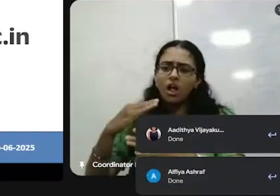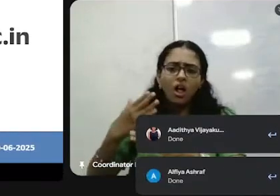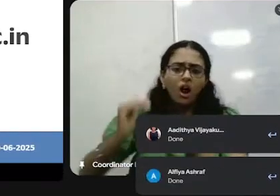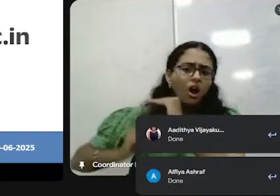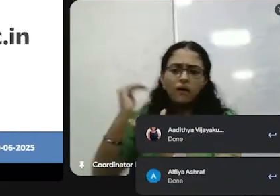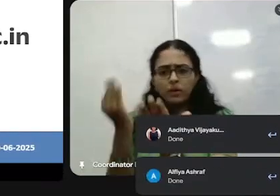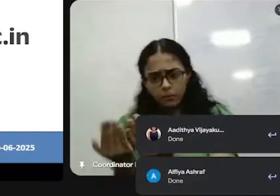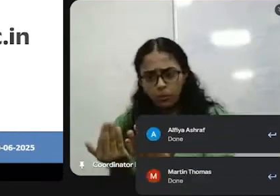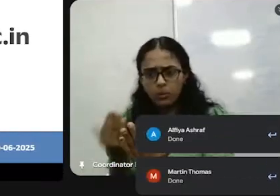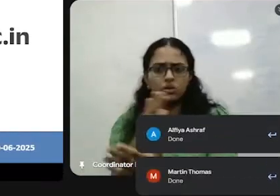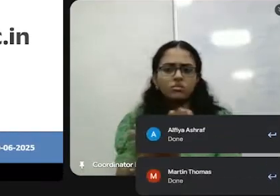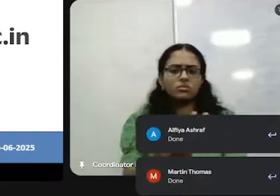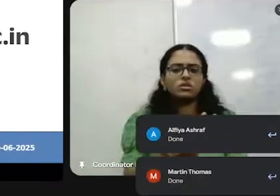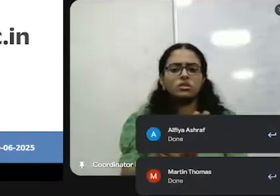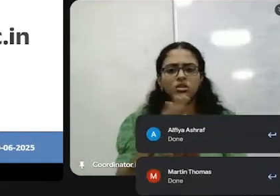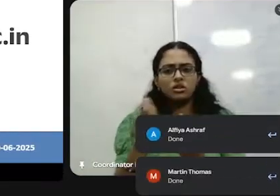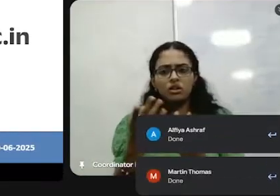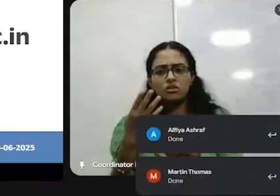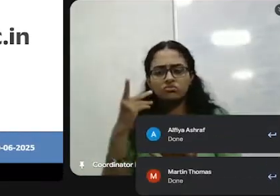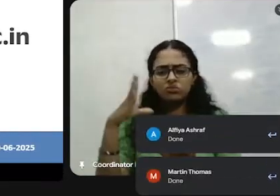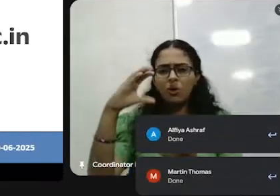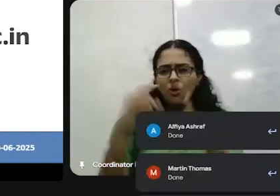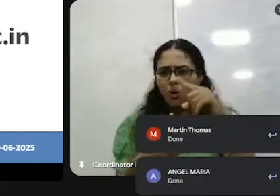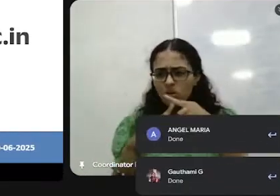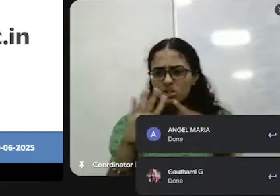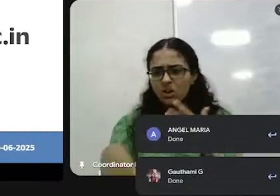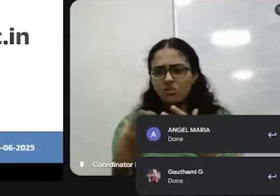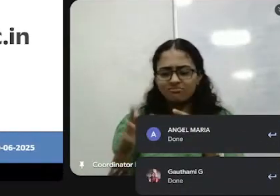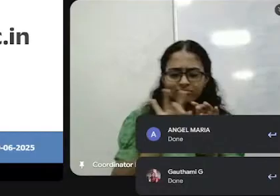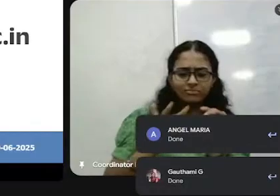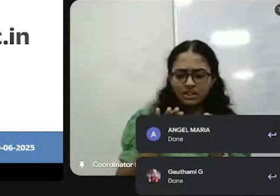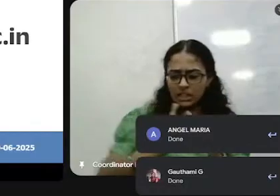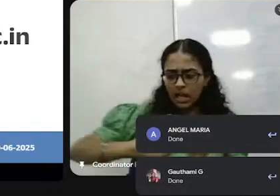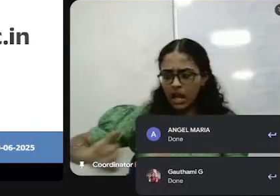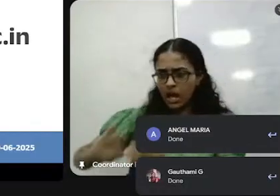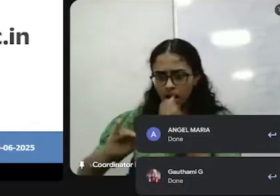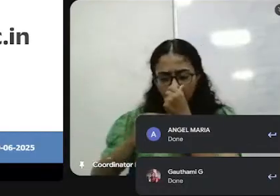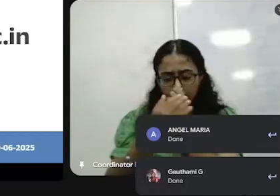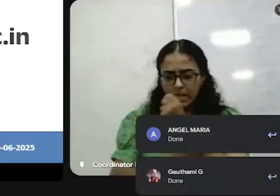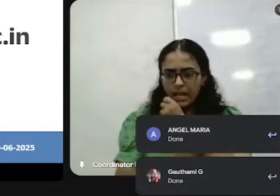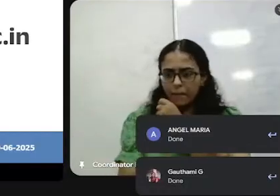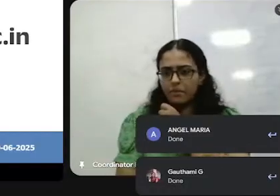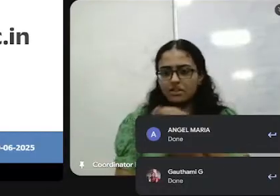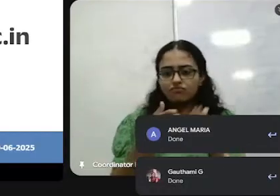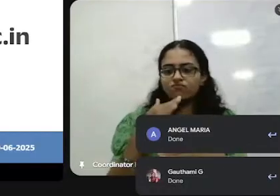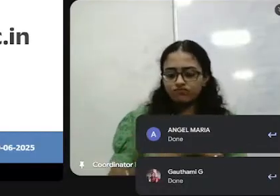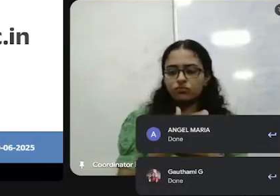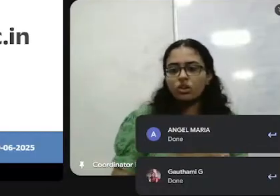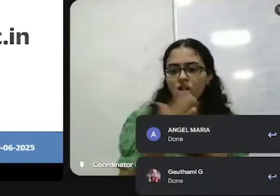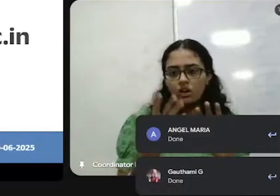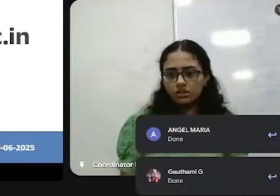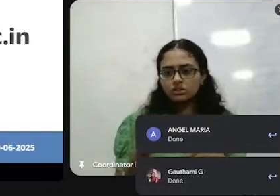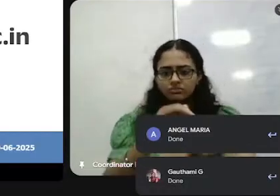തെറപ്പീസ് കണ്ടിന്യൂ ചെയ്യണം. നമുക്ക് വരുന്ന കോംപ്ലിക്കേഷൻസ് ഒക്കെ കൂടുതലും അവോയ്ഡ് ചെയ്യാൻ വേണ്ടിയിട്ട് നമ്മൾ തെറപ്പീസ് കണ്ടിന്യൂ ചെയ്യണം. നേരത്തെ പറഞ്ഞില്ലേ